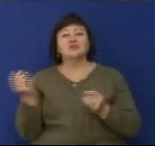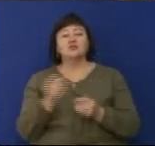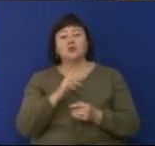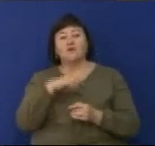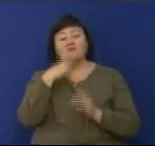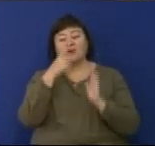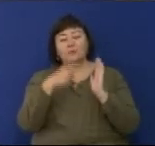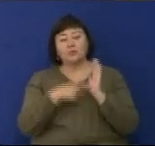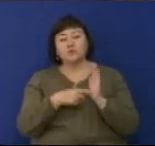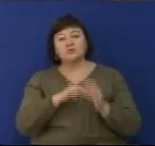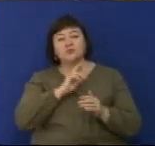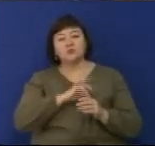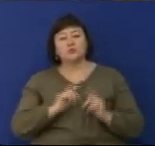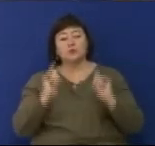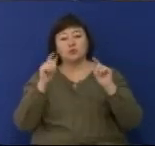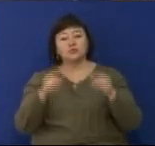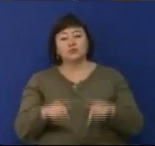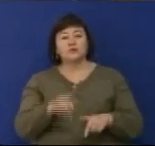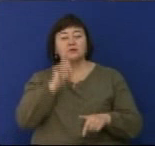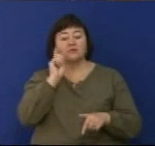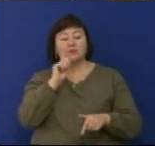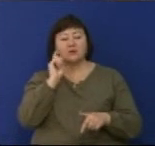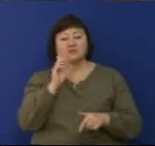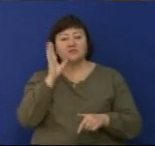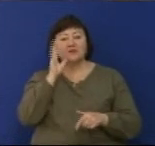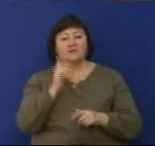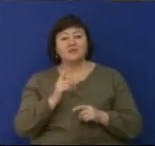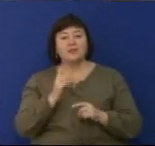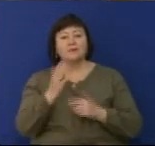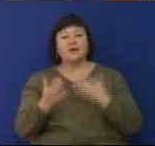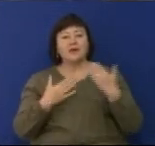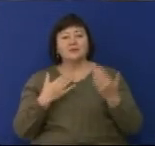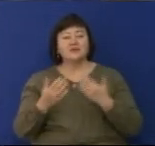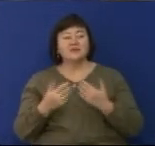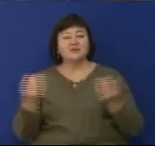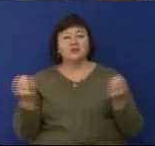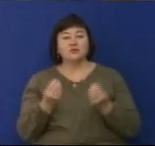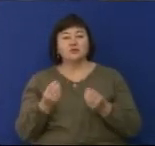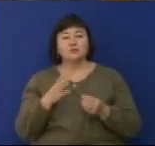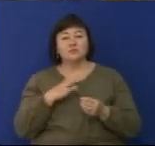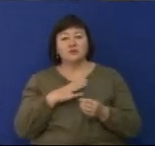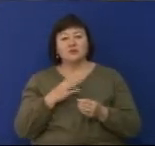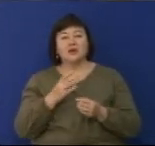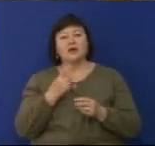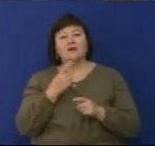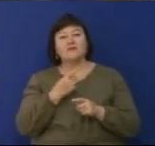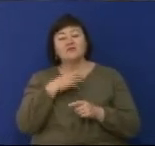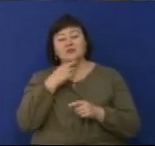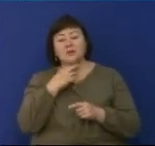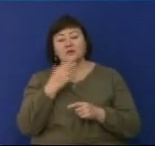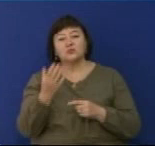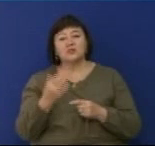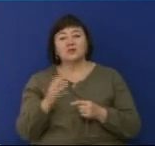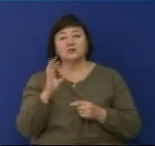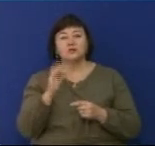обеспечения занятости молодежи региона во время беседы особое внимание было уделено развитию социальной и спортивной инфраструктуры а также принимаемым мерам